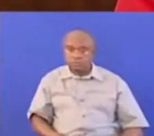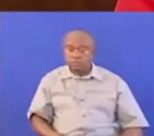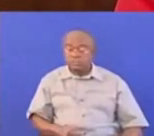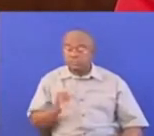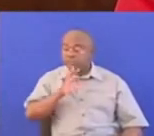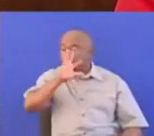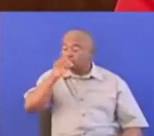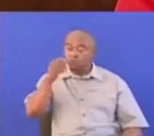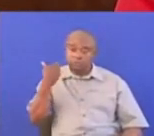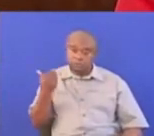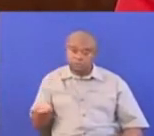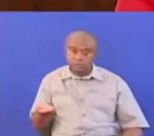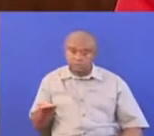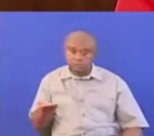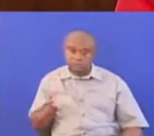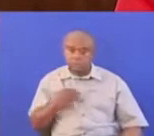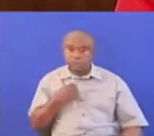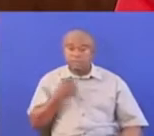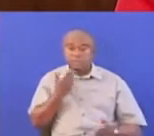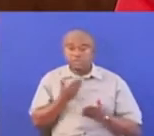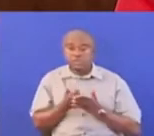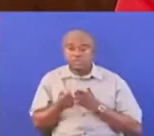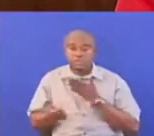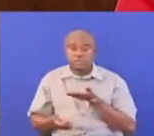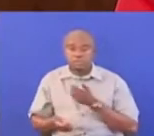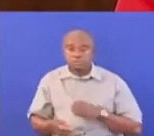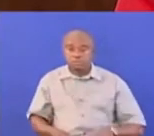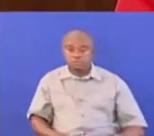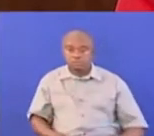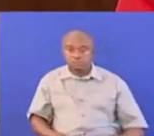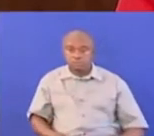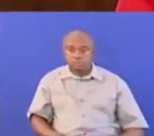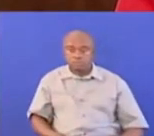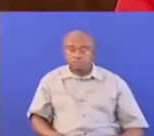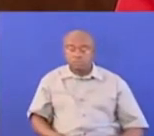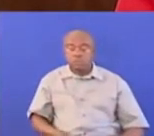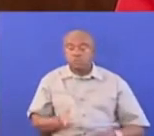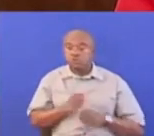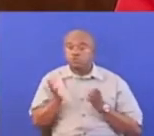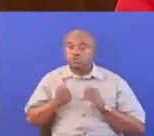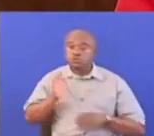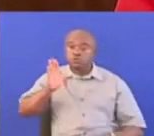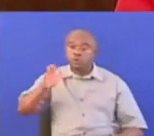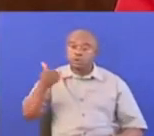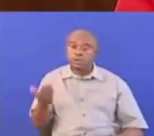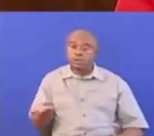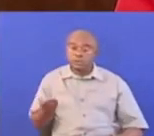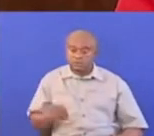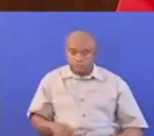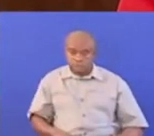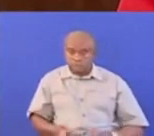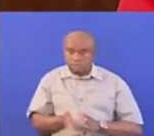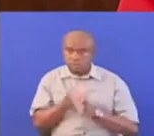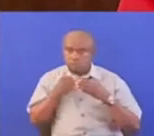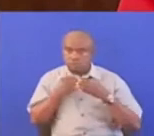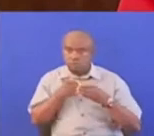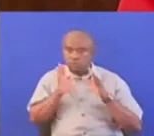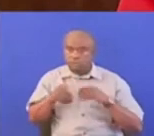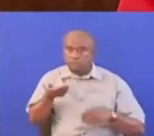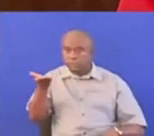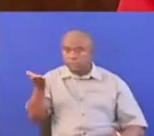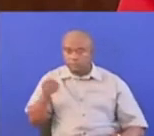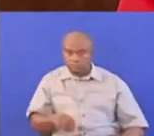zote nimekuwa shahidi na Watanzania wamekuwa mashahidi juu ya uwezo wako na umakini wako katika kuliongoza bunge letu